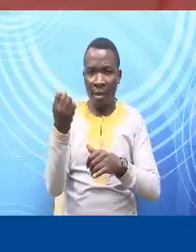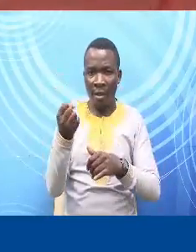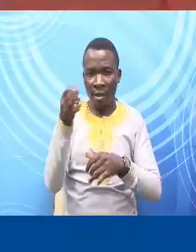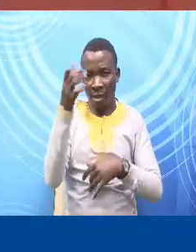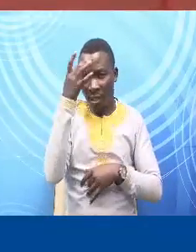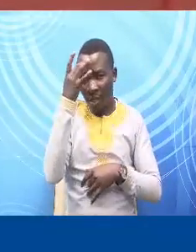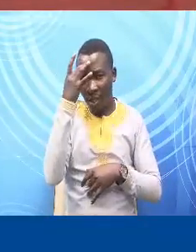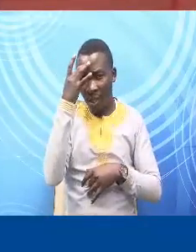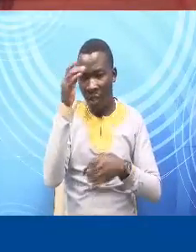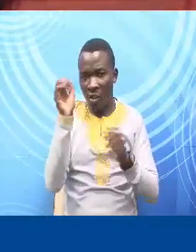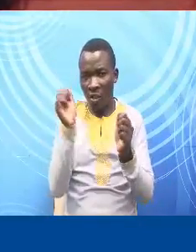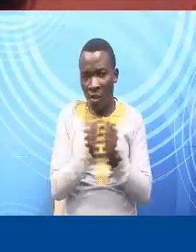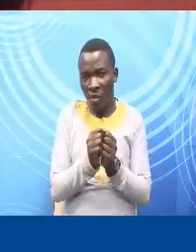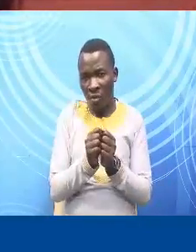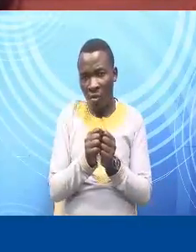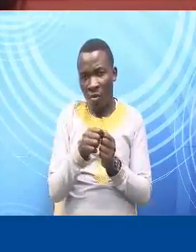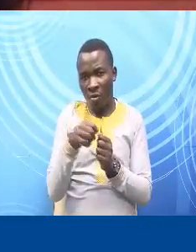zarwaye